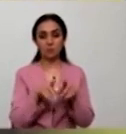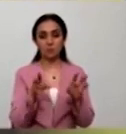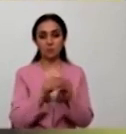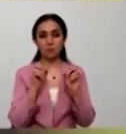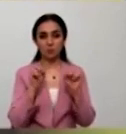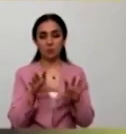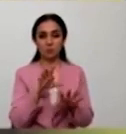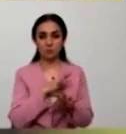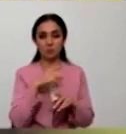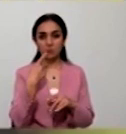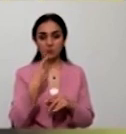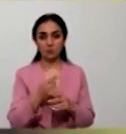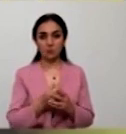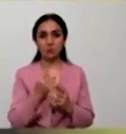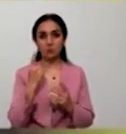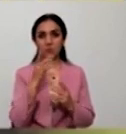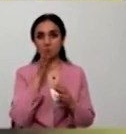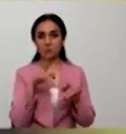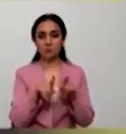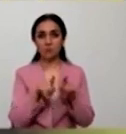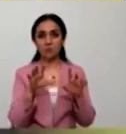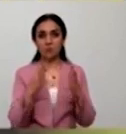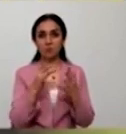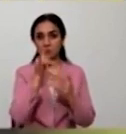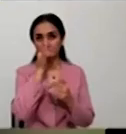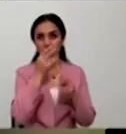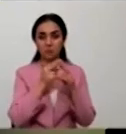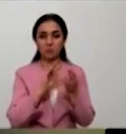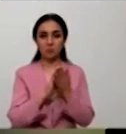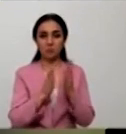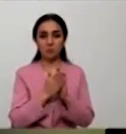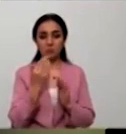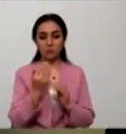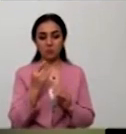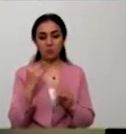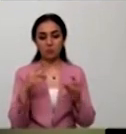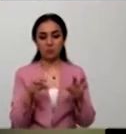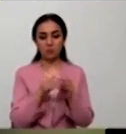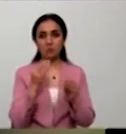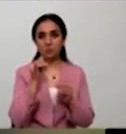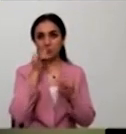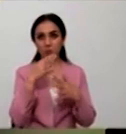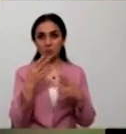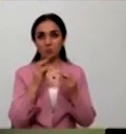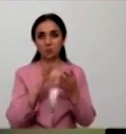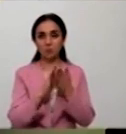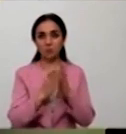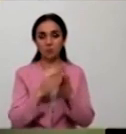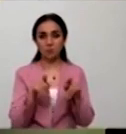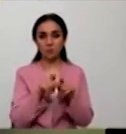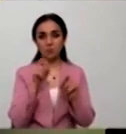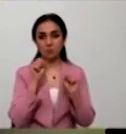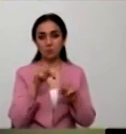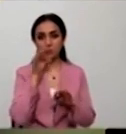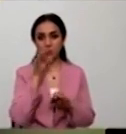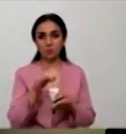bo'lishi mumkin deyiladi. Bir vaqtning o'zida ro'y bera olmaydigan hodisalar esa birgalikda bo'lmagan hodisalar ham